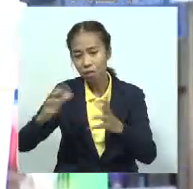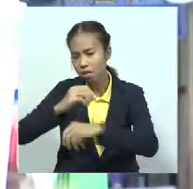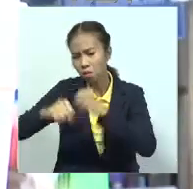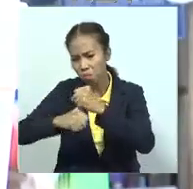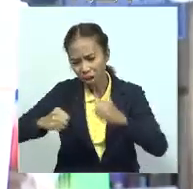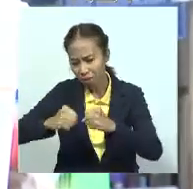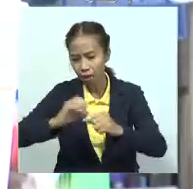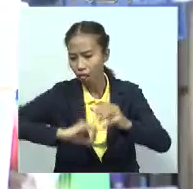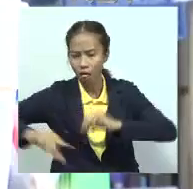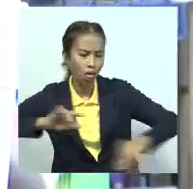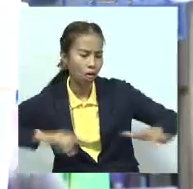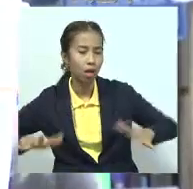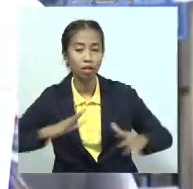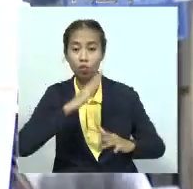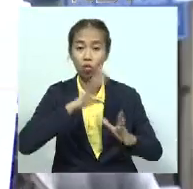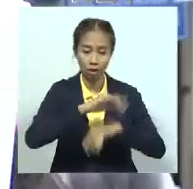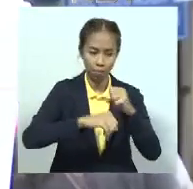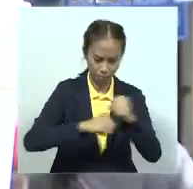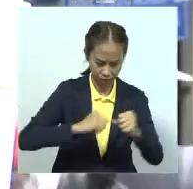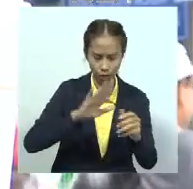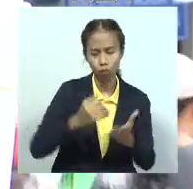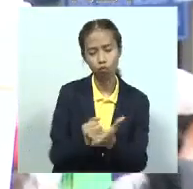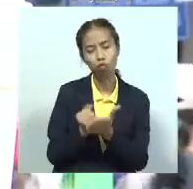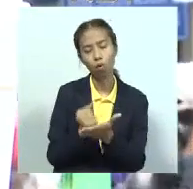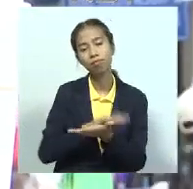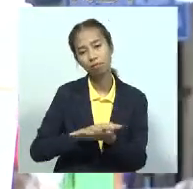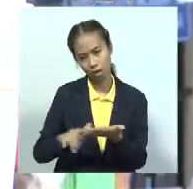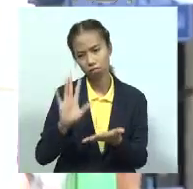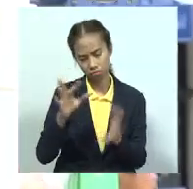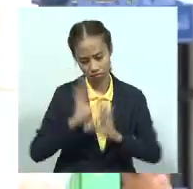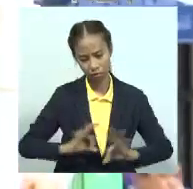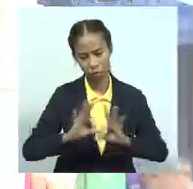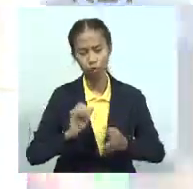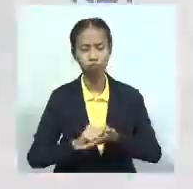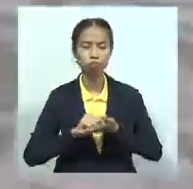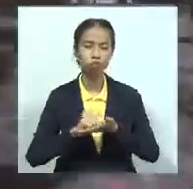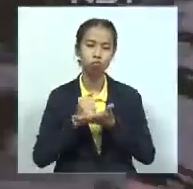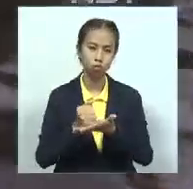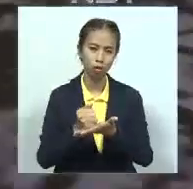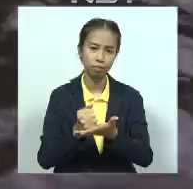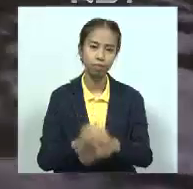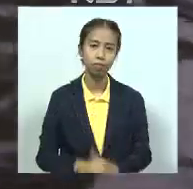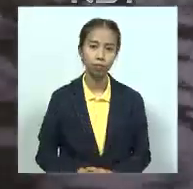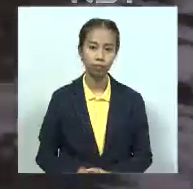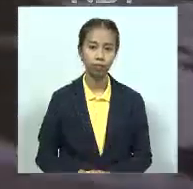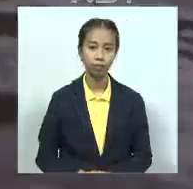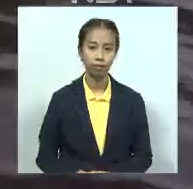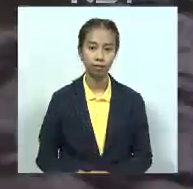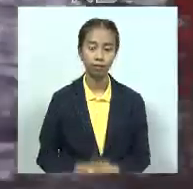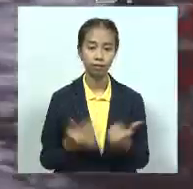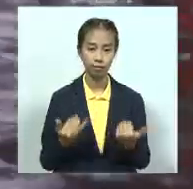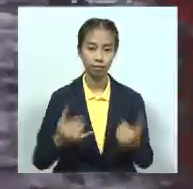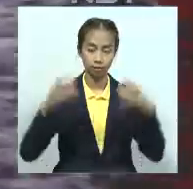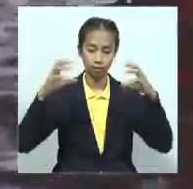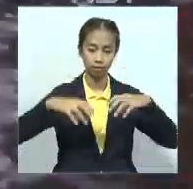ถ้ามัดให้ดีทิ้งให้เป็นที่รับรองเลยว่าบ้านเมืองก็คงจะสะอาดเราต้องช่วยกัน แต่อย่างไรก็ตามในช่วงฤดูฝน